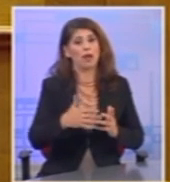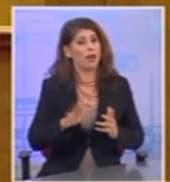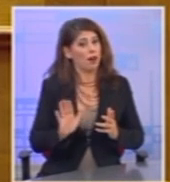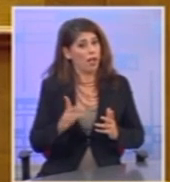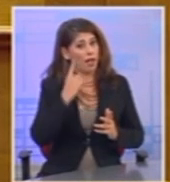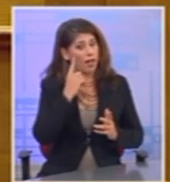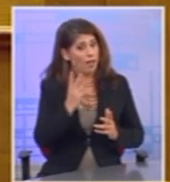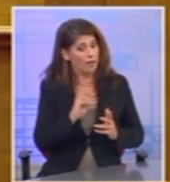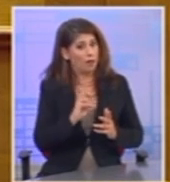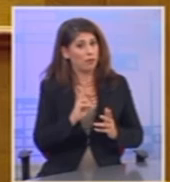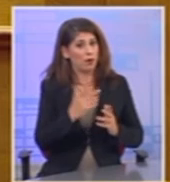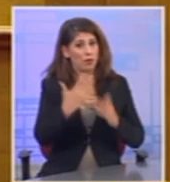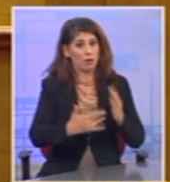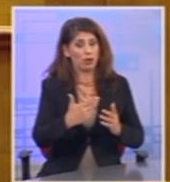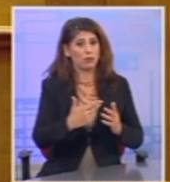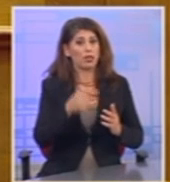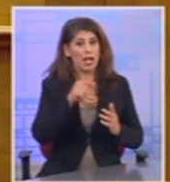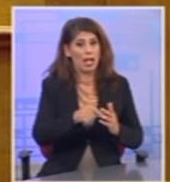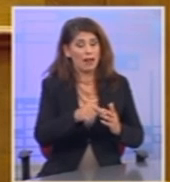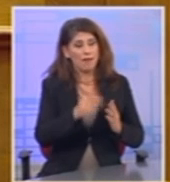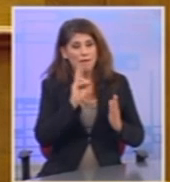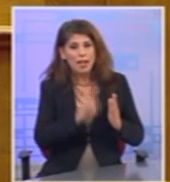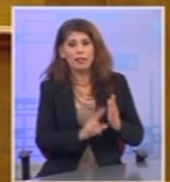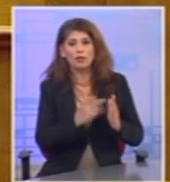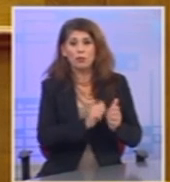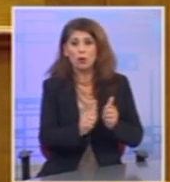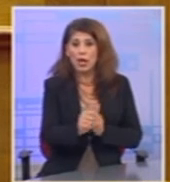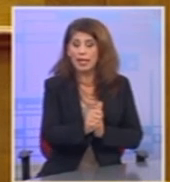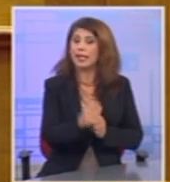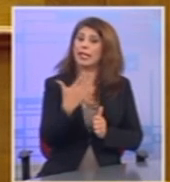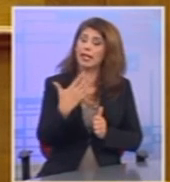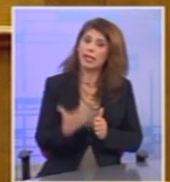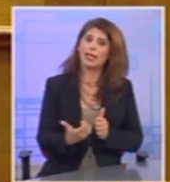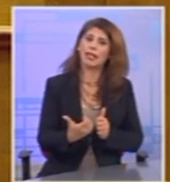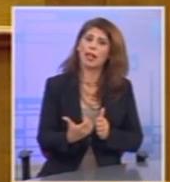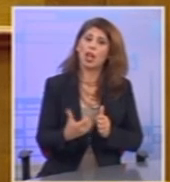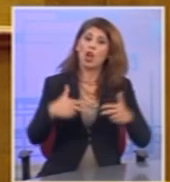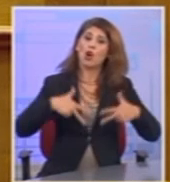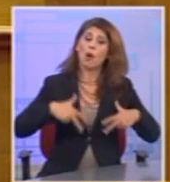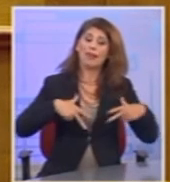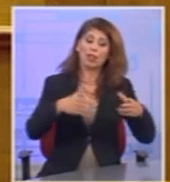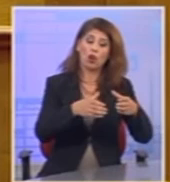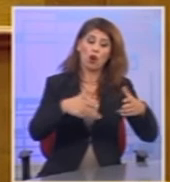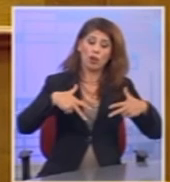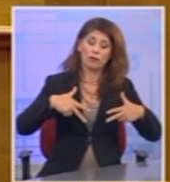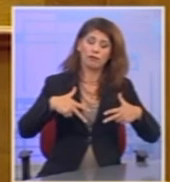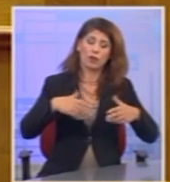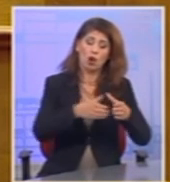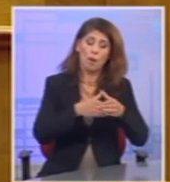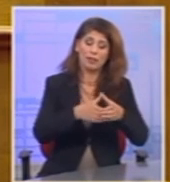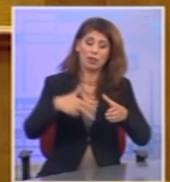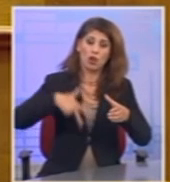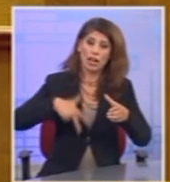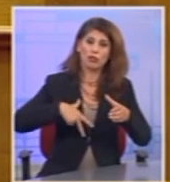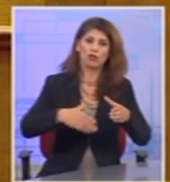σημάδια ότι αυτό που προέχει είναι να παραμείνει το κομματικό κράτος αλόβητο, το πελατειακό κράτος